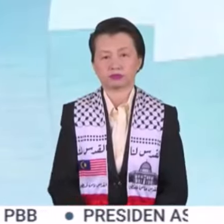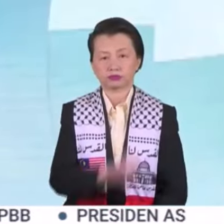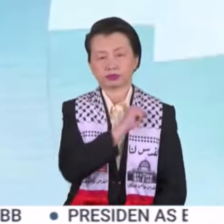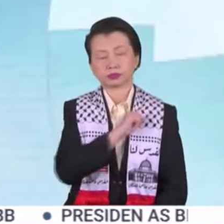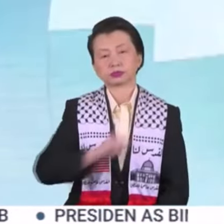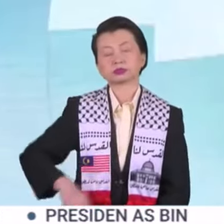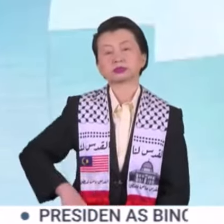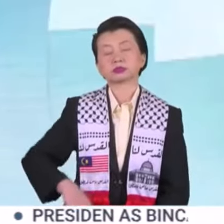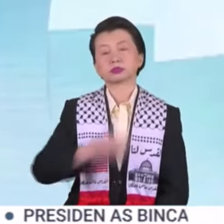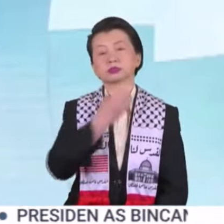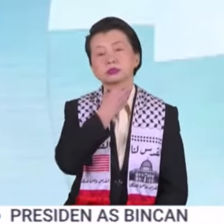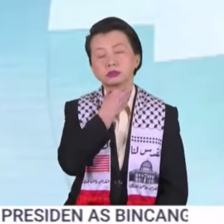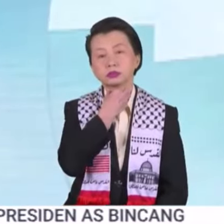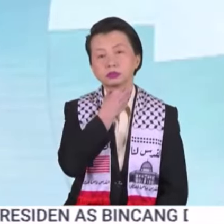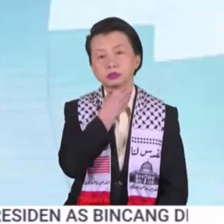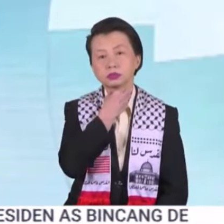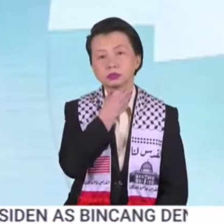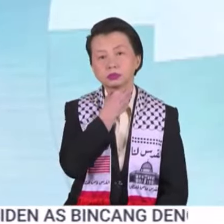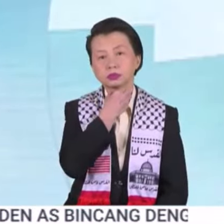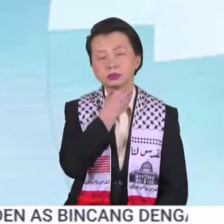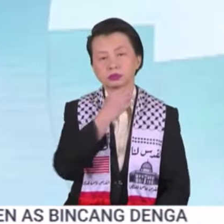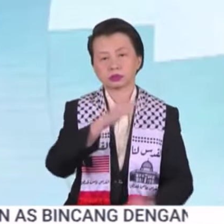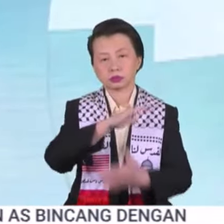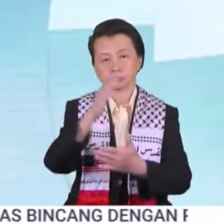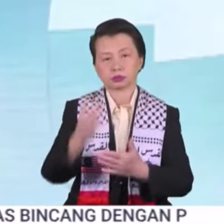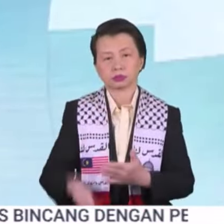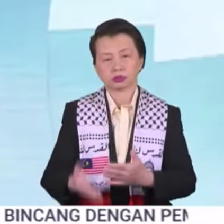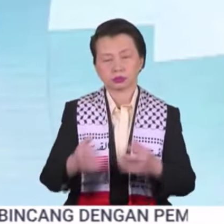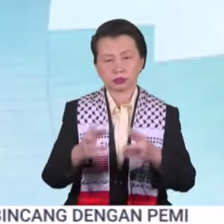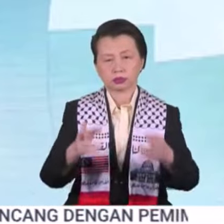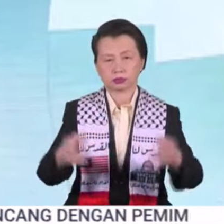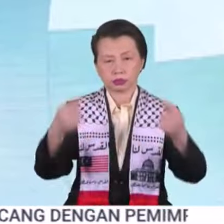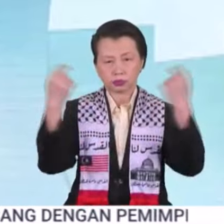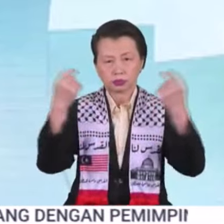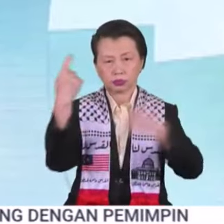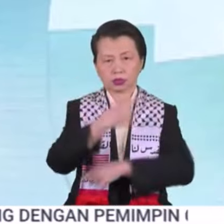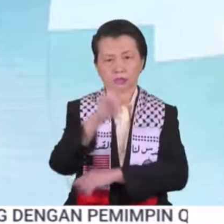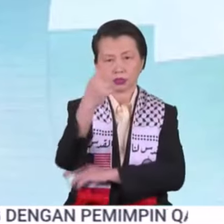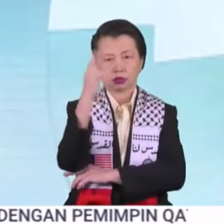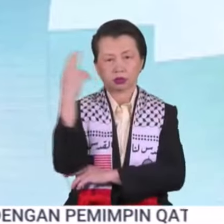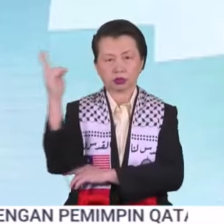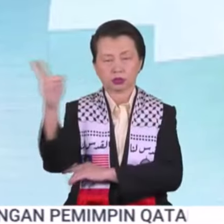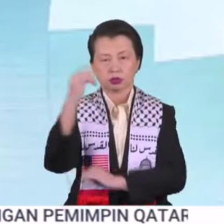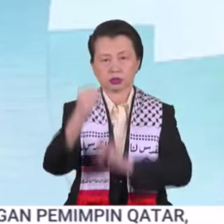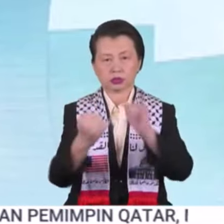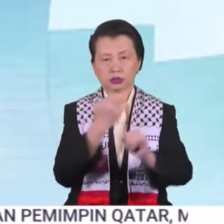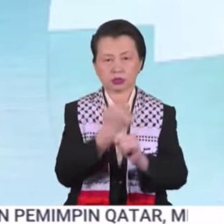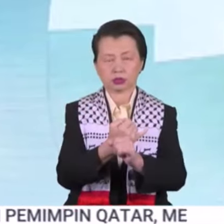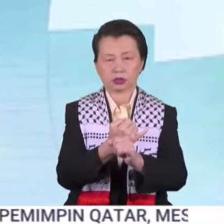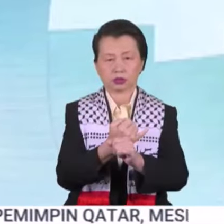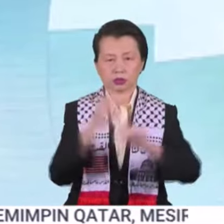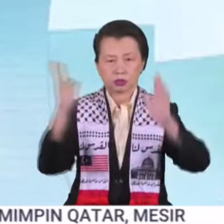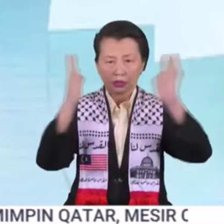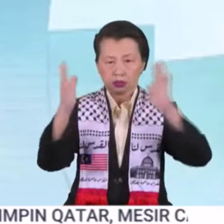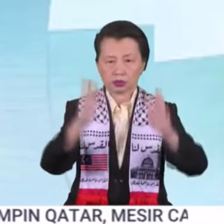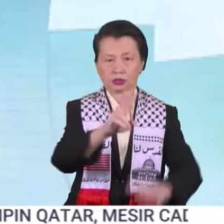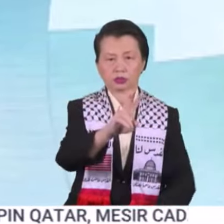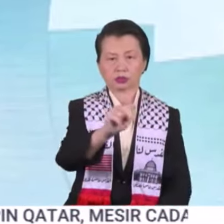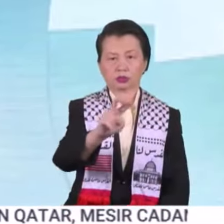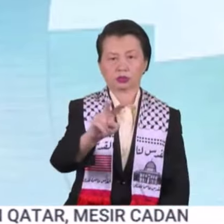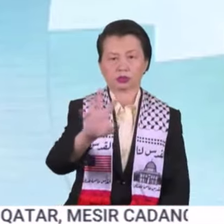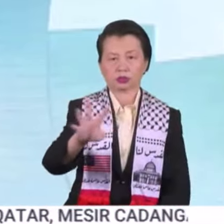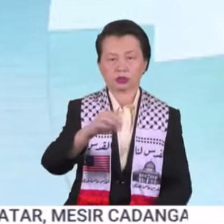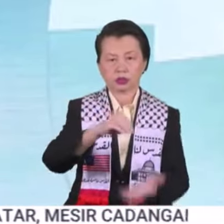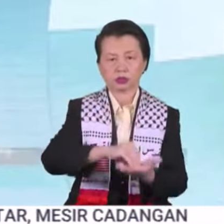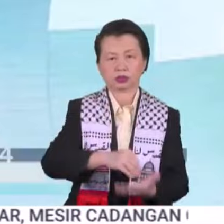Sultan Perak Sultan Nazrin Muizzuddin Shah berkenan menyempurnakan perasmian sambutan Hari Hutan Antarabangsa Peringkat Kebangsaan 2024